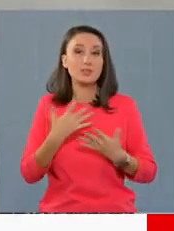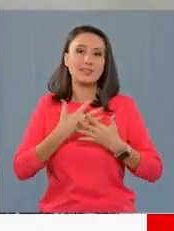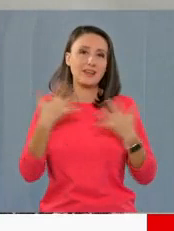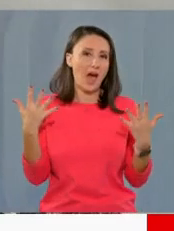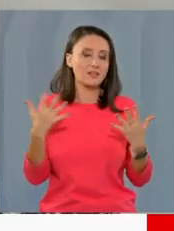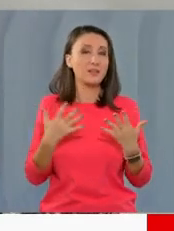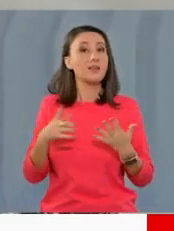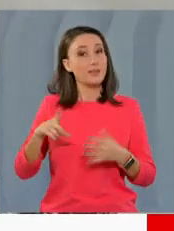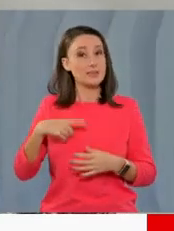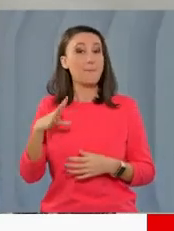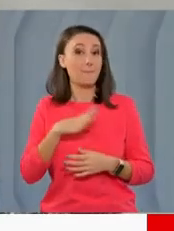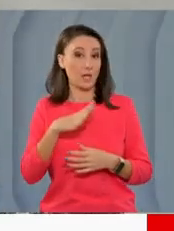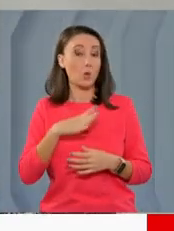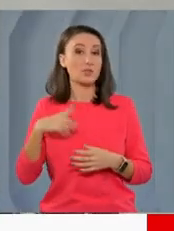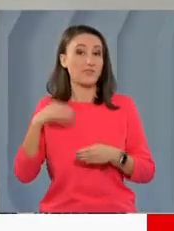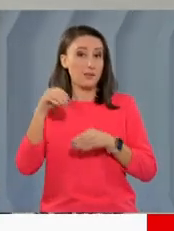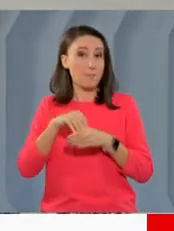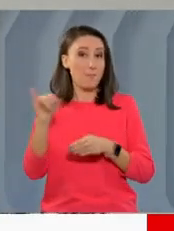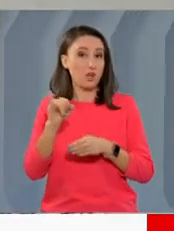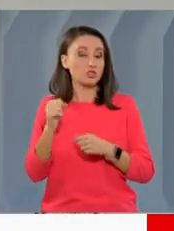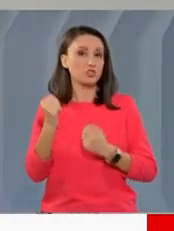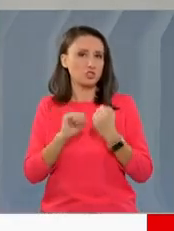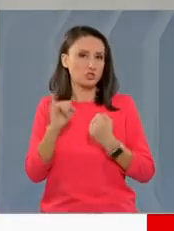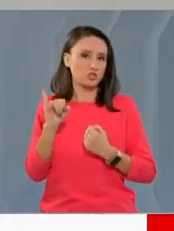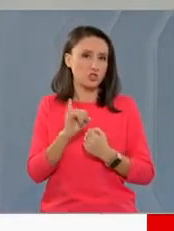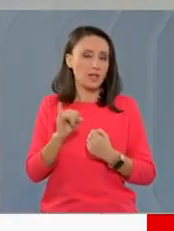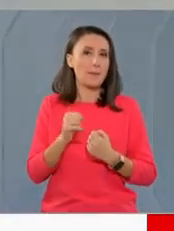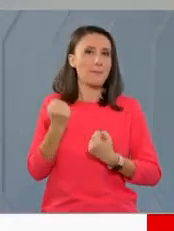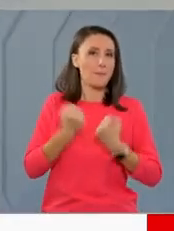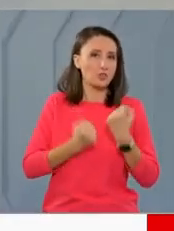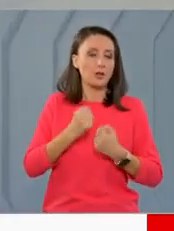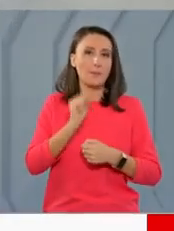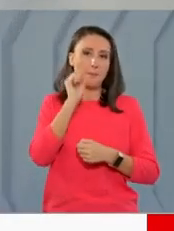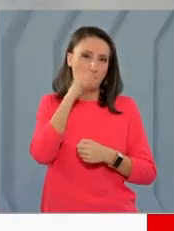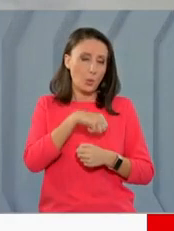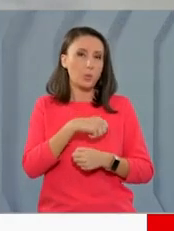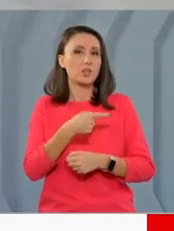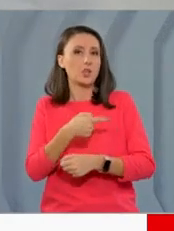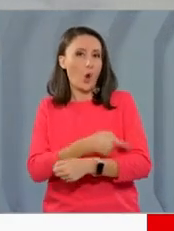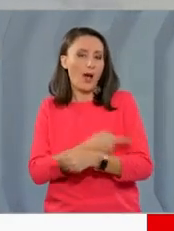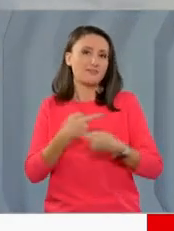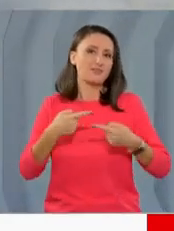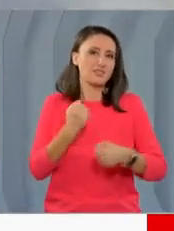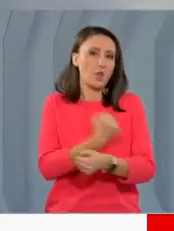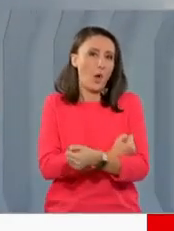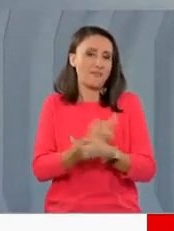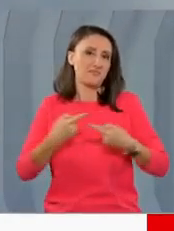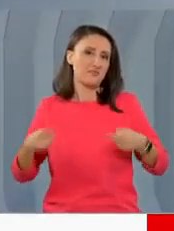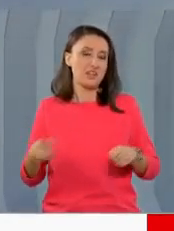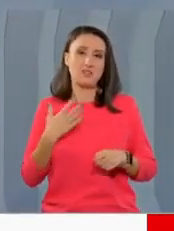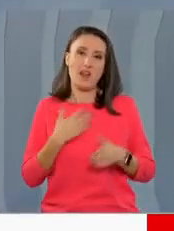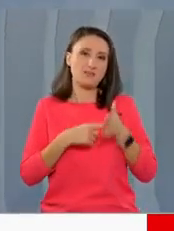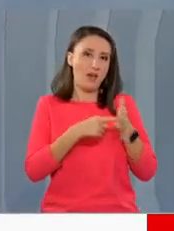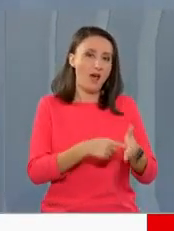de periculos este să fii într o mașină în care cel de la volan travează sau este drogat sau este băut Sau vrea să arate el Ce mașină i a luat tata